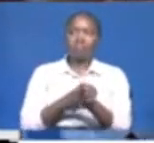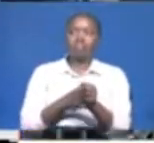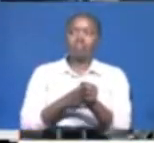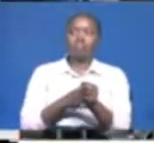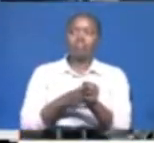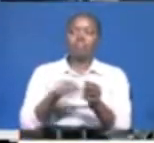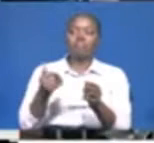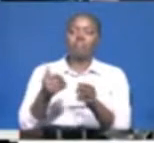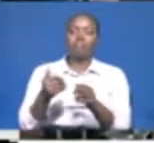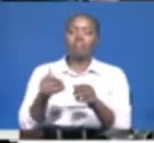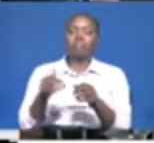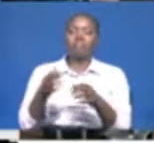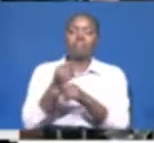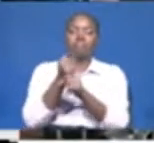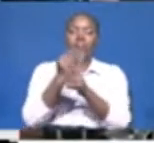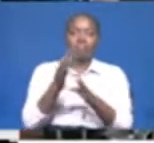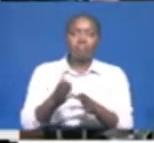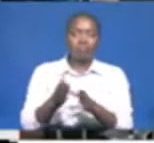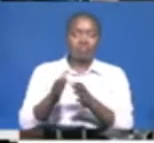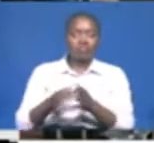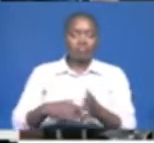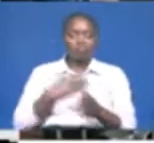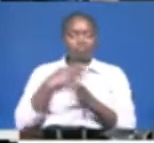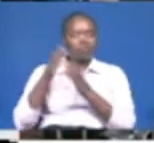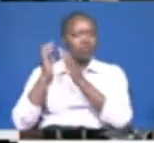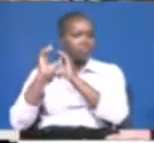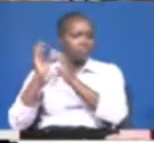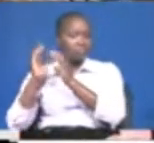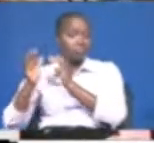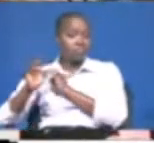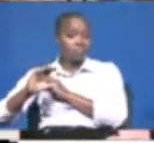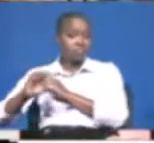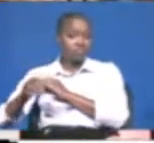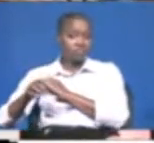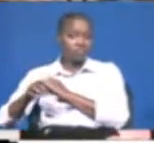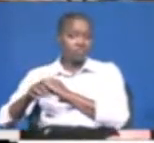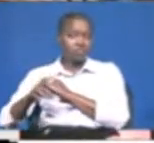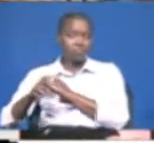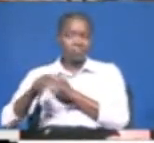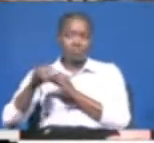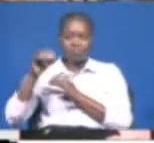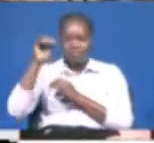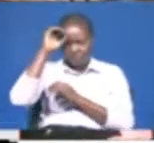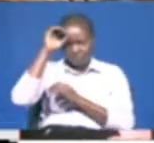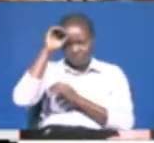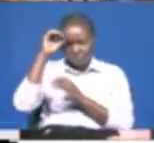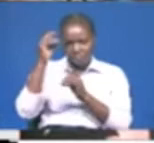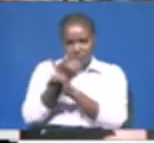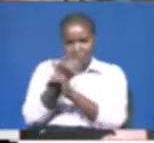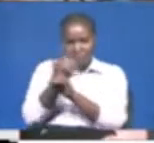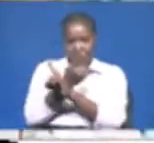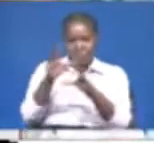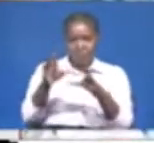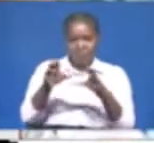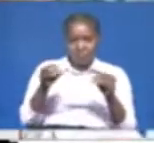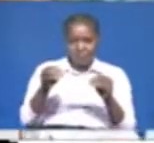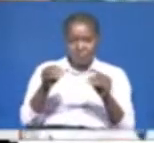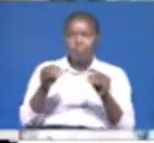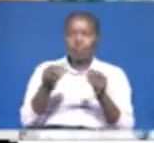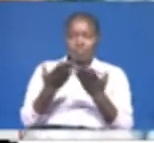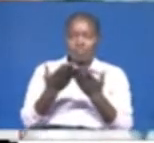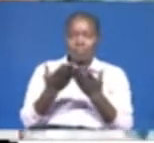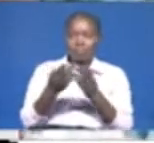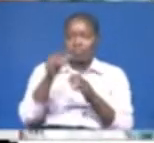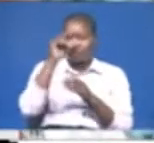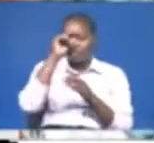wenzake kuzuru kaunti ya Kilifi. Jopo hilo lilipokea maoni kutoka kwa wananchi, taasisi za serikali na